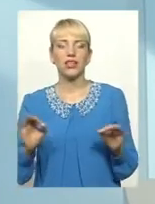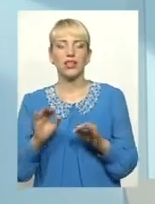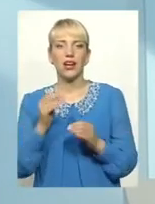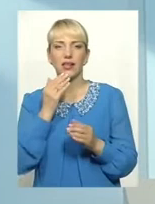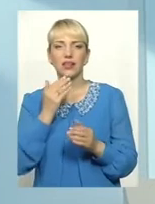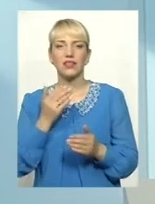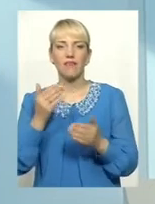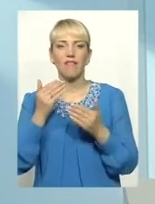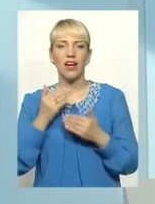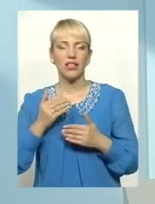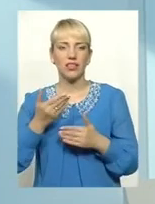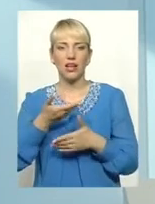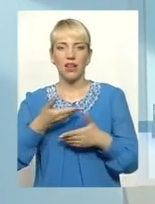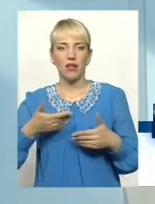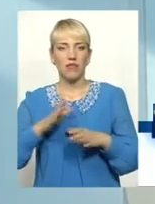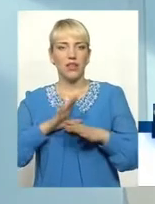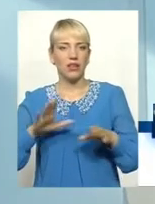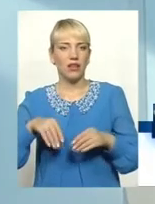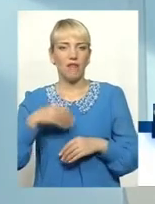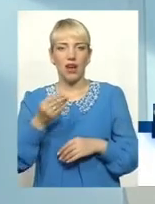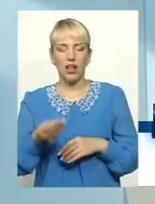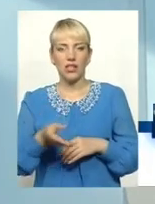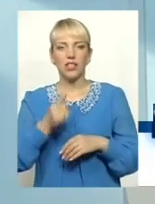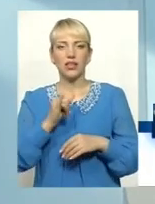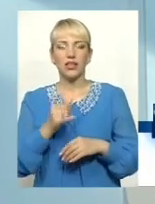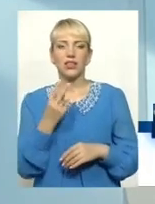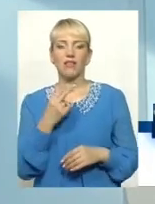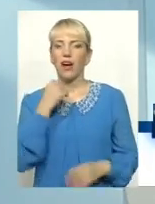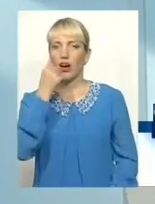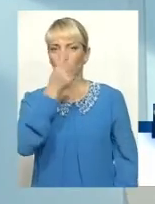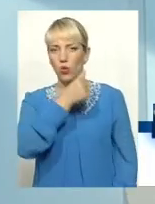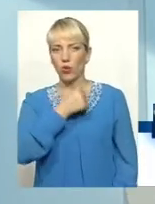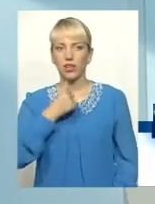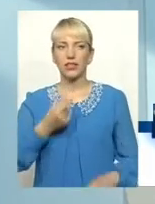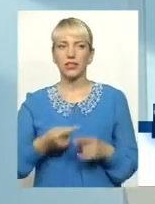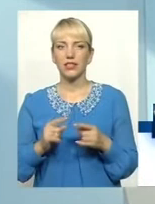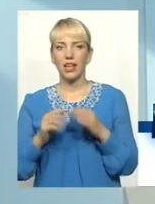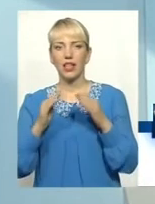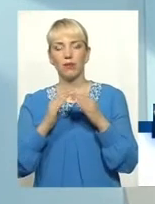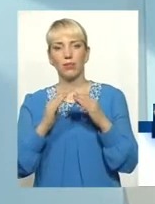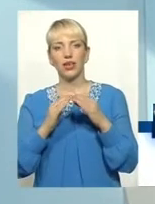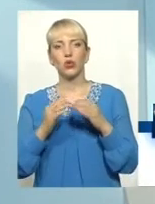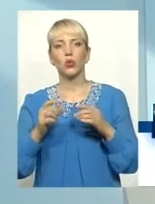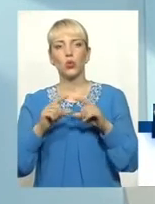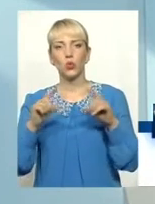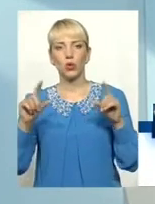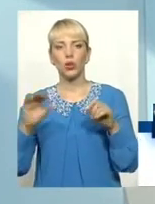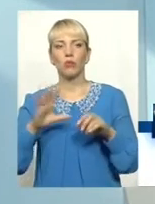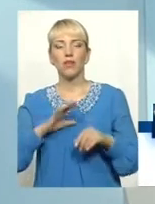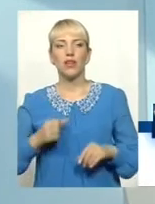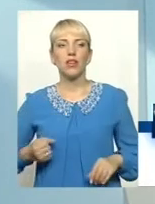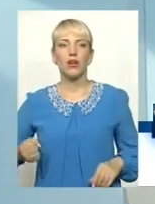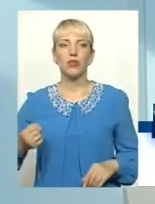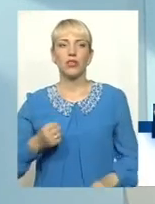не надавали і безпосередньо 2 роки притулок був на утриманні приватного